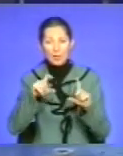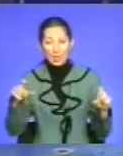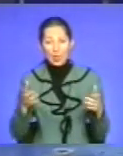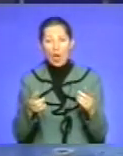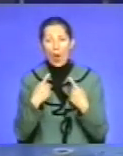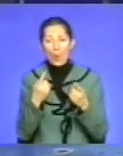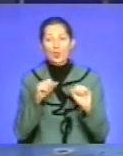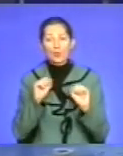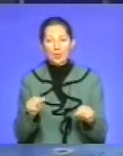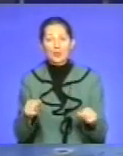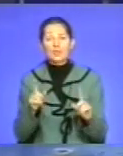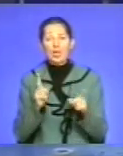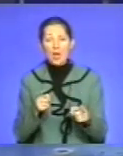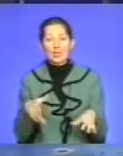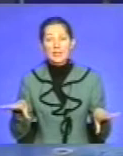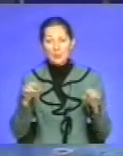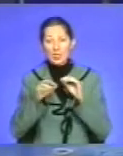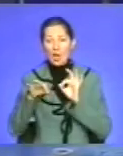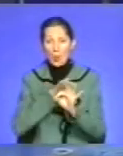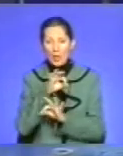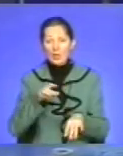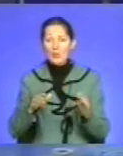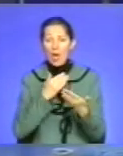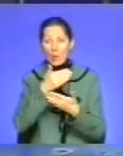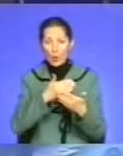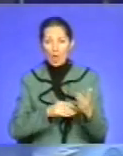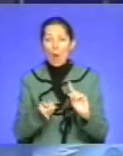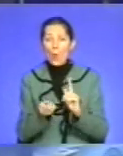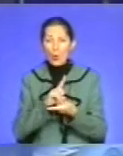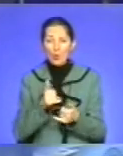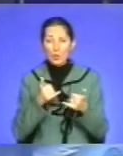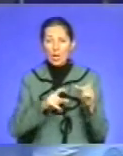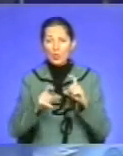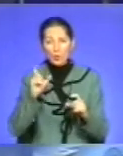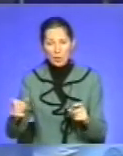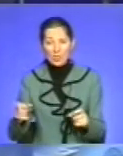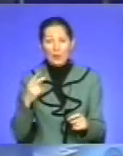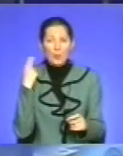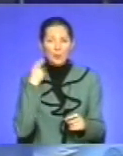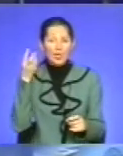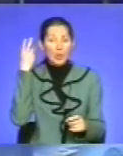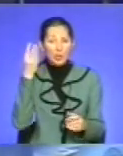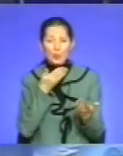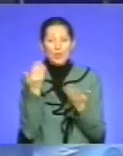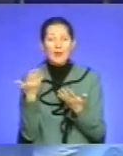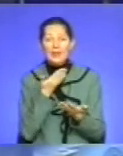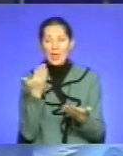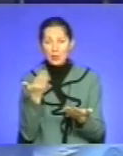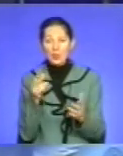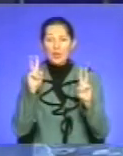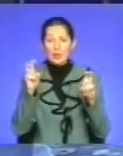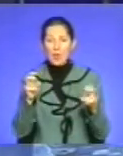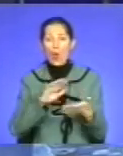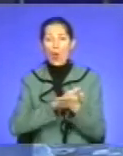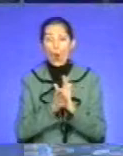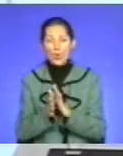реальних спільних освітніх проєктів та програм обміну. Для студентів британський дипломат прочитав лекцію на тему «Угода про асоціацію